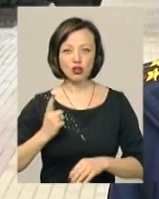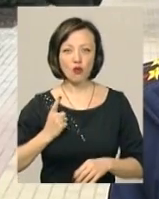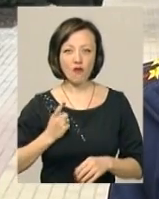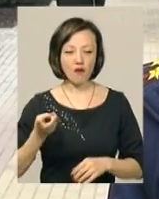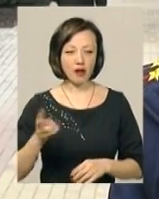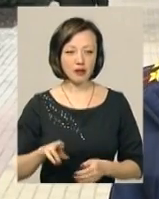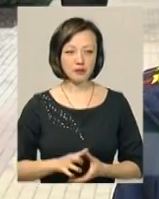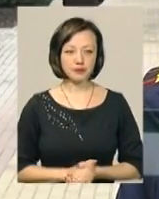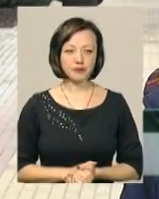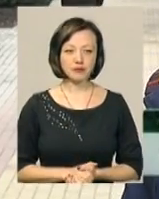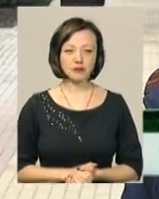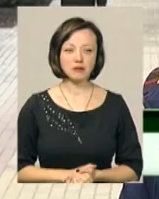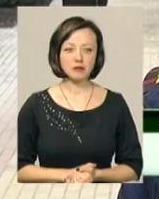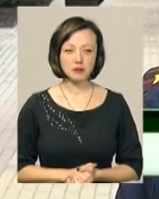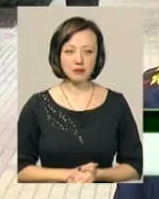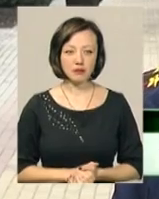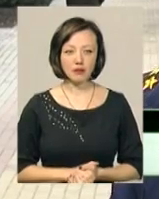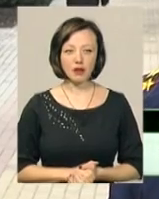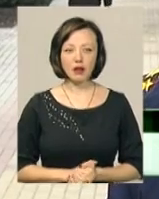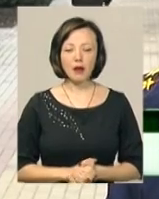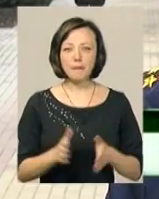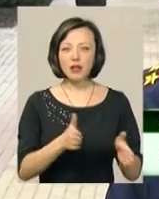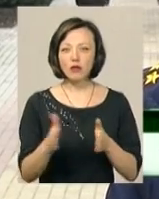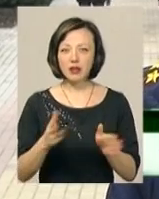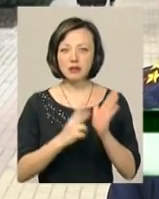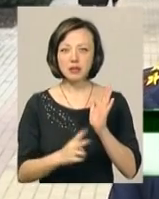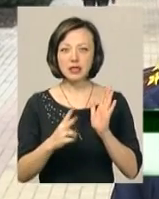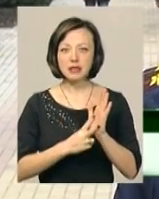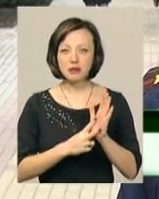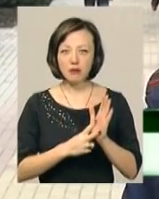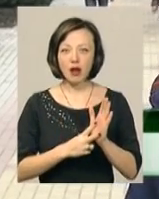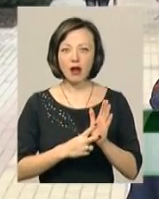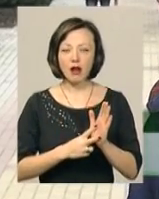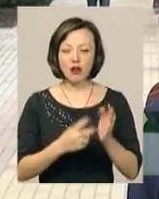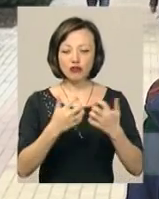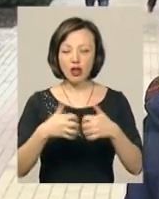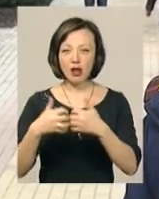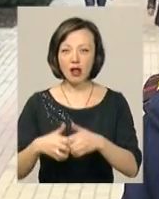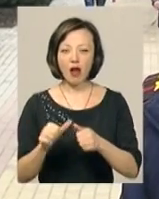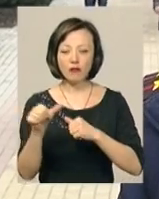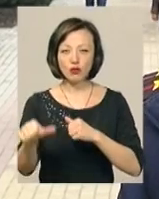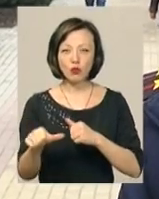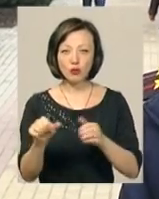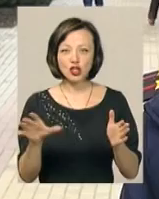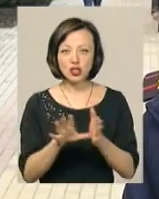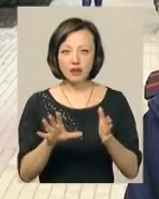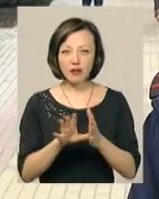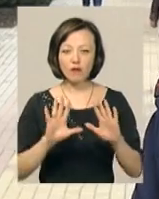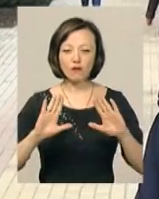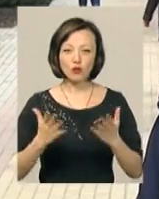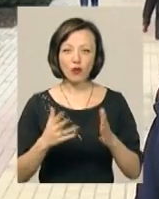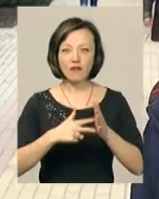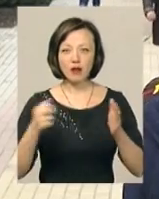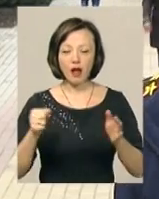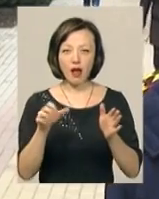підготували 77 джерел автономного живлення для того, щоб можна було їх залучити на об'єкти соціальної сфери у випадку, якщо буде відключення